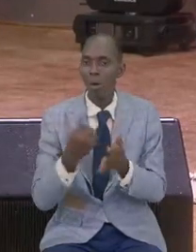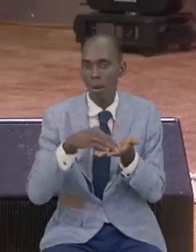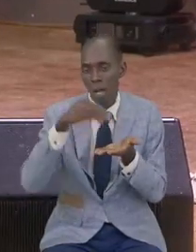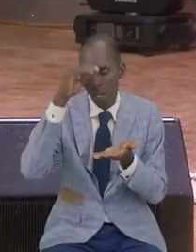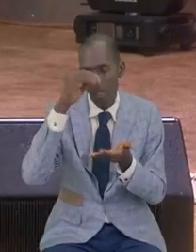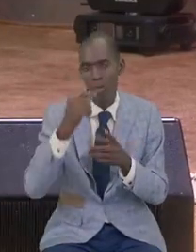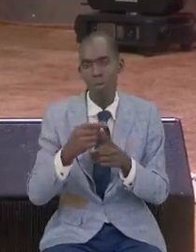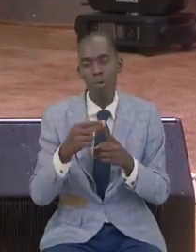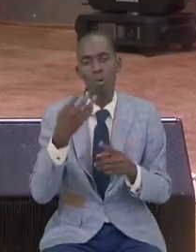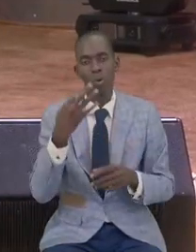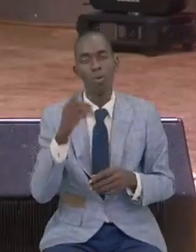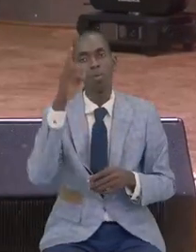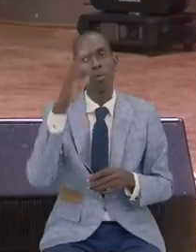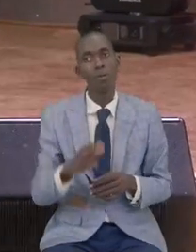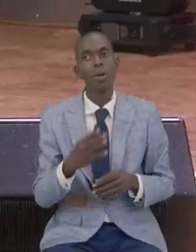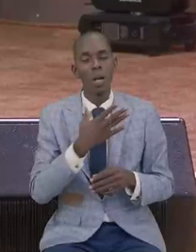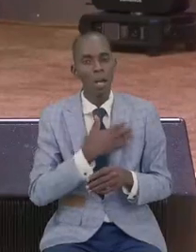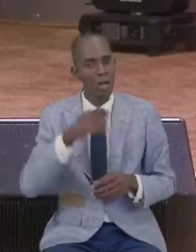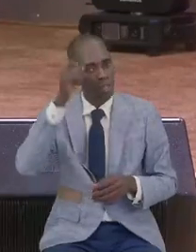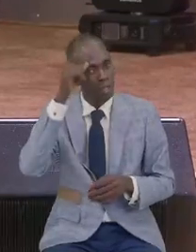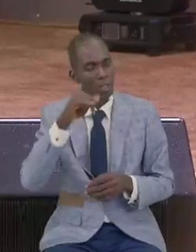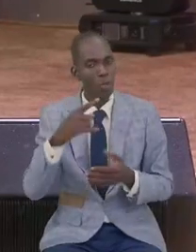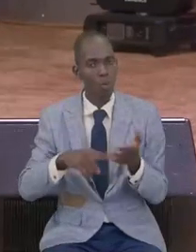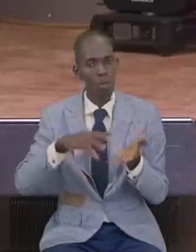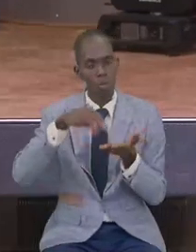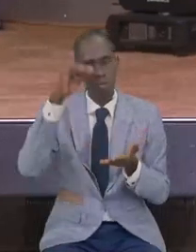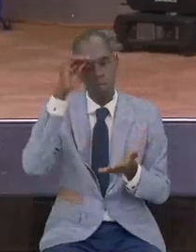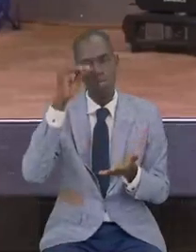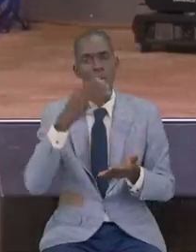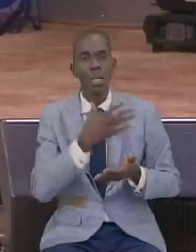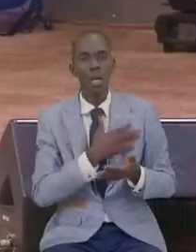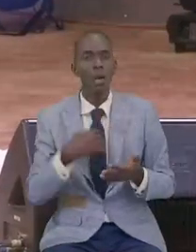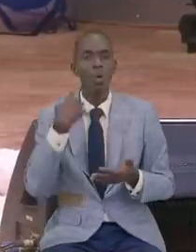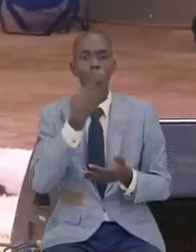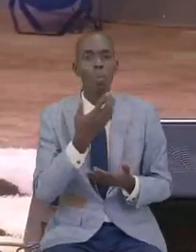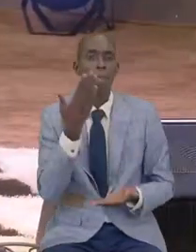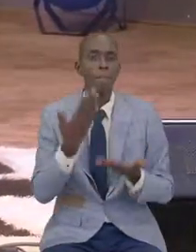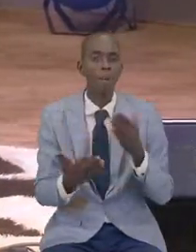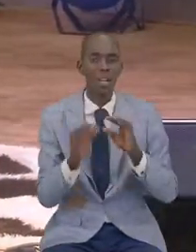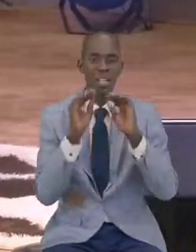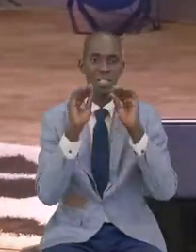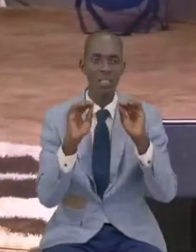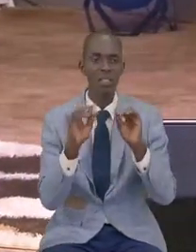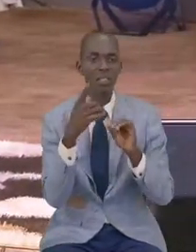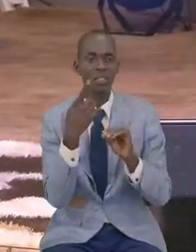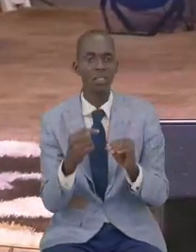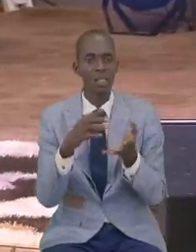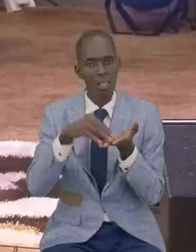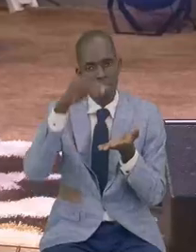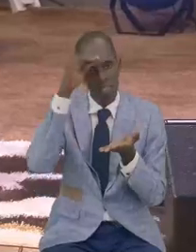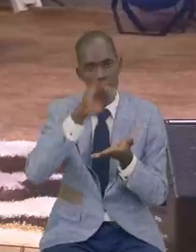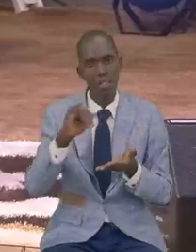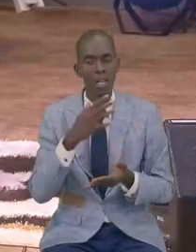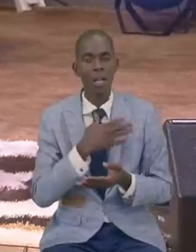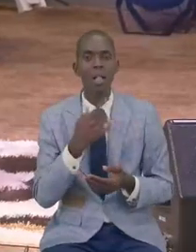enseignera. Quelqu'un qui peut enseigner, quelqu'un qui comprend ce qu'on enseigne et à qui l'on enseignerait les